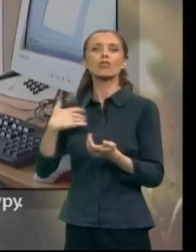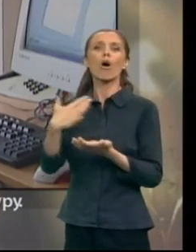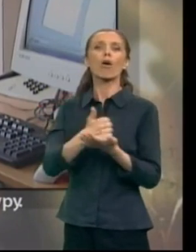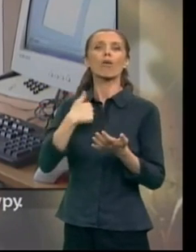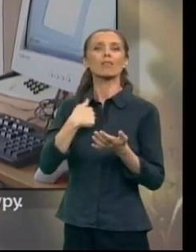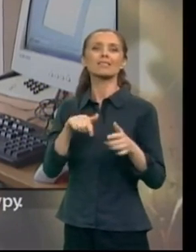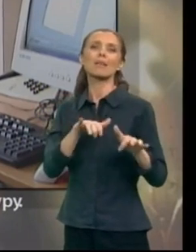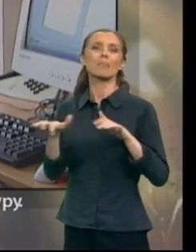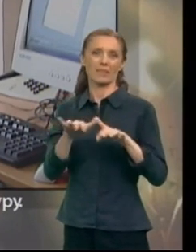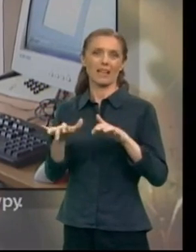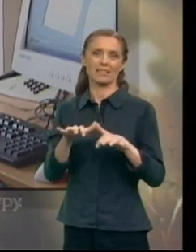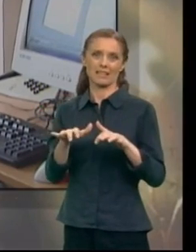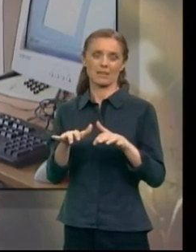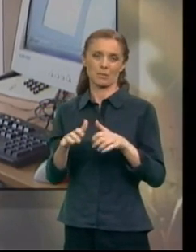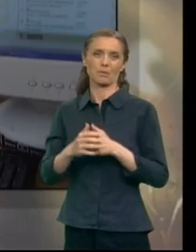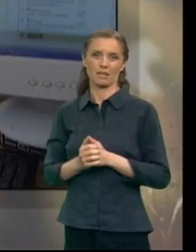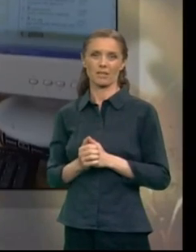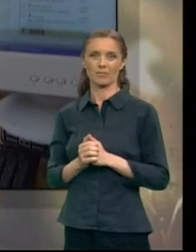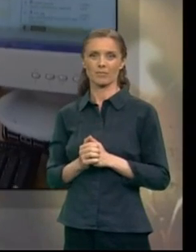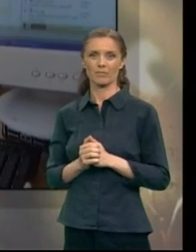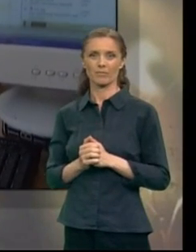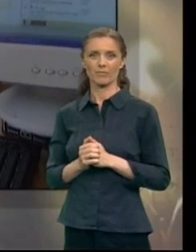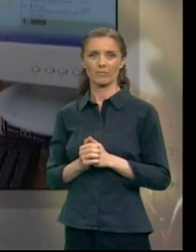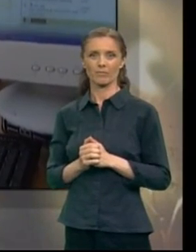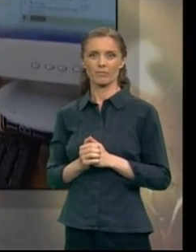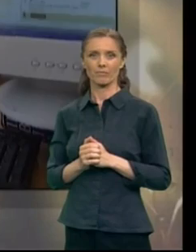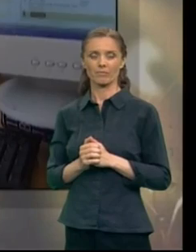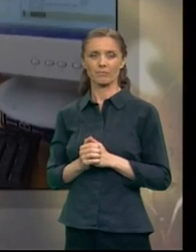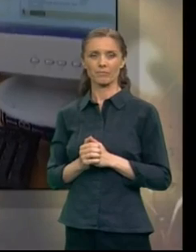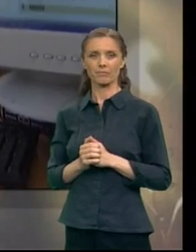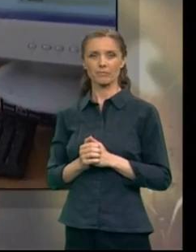sadržaj bez korišćenja nusa.